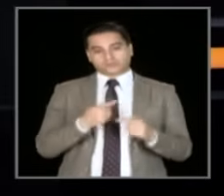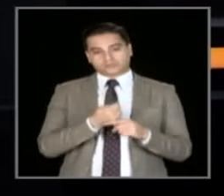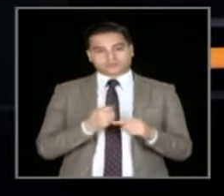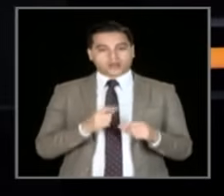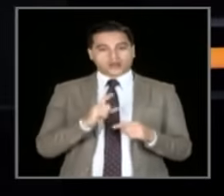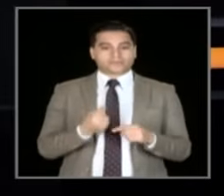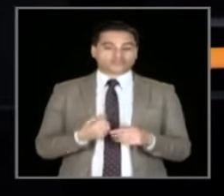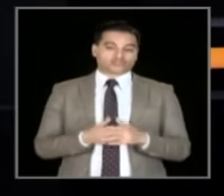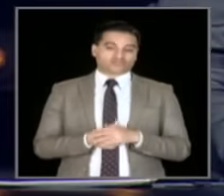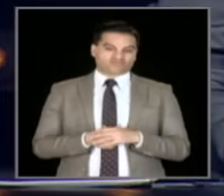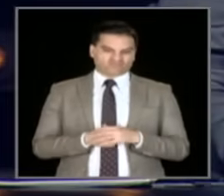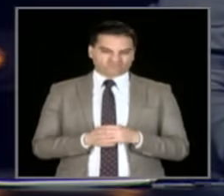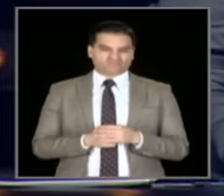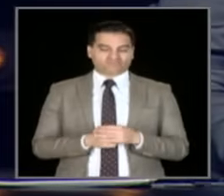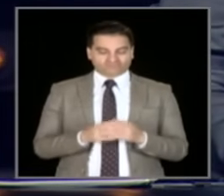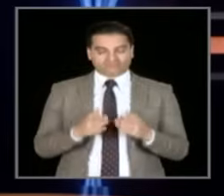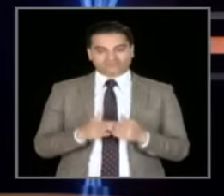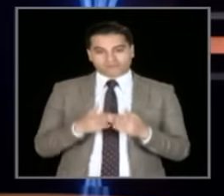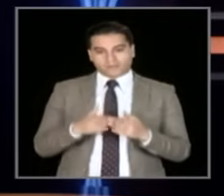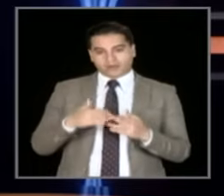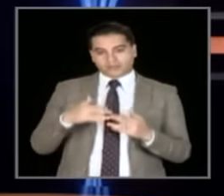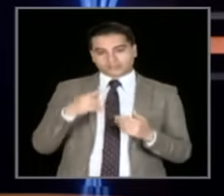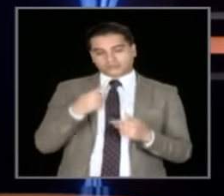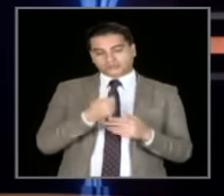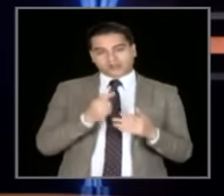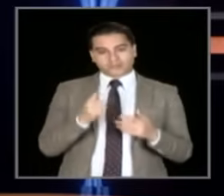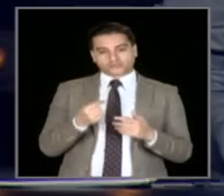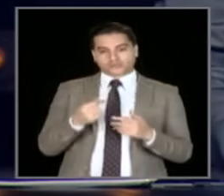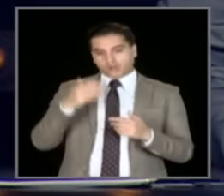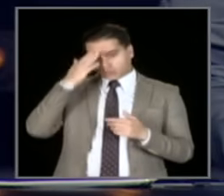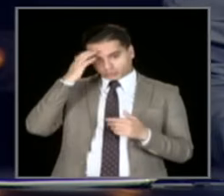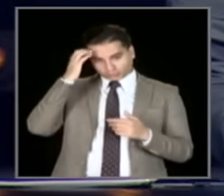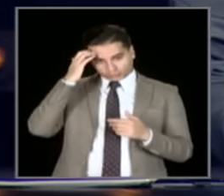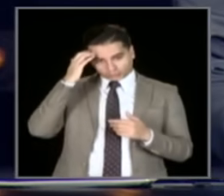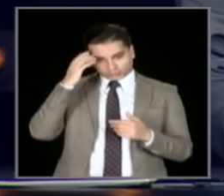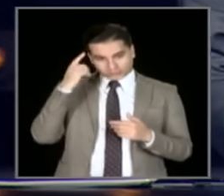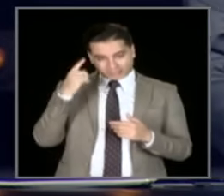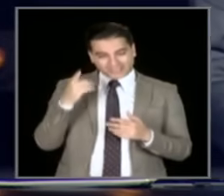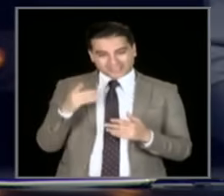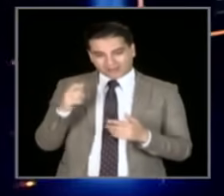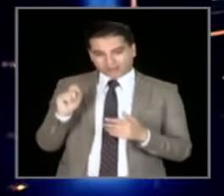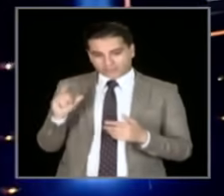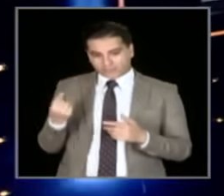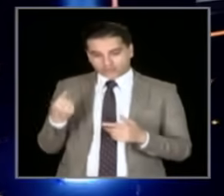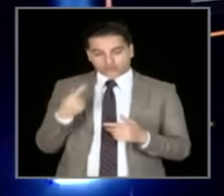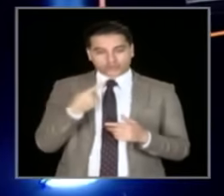ناقص 15، جامعة أسيوط 45. علوم والسؤال هو،